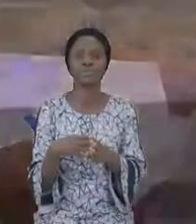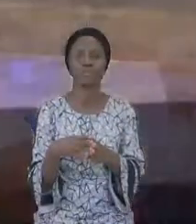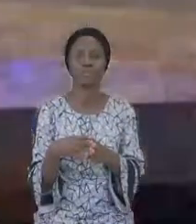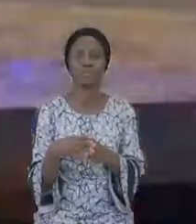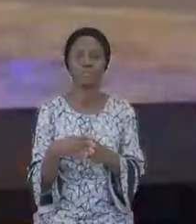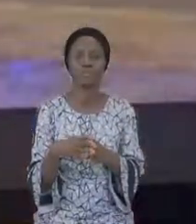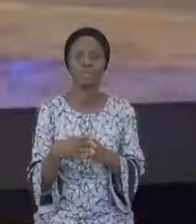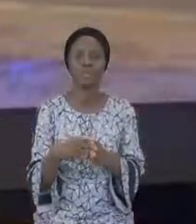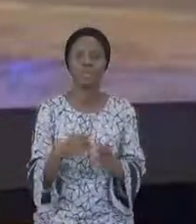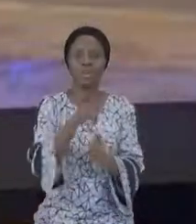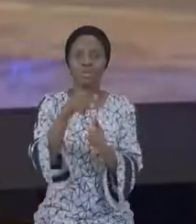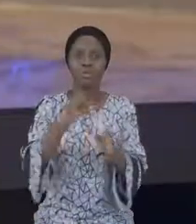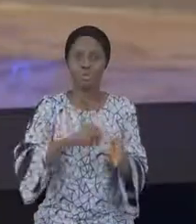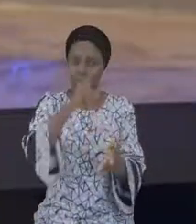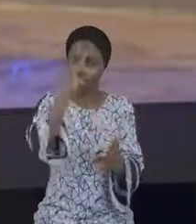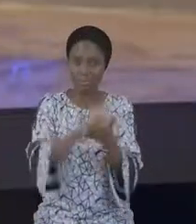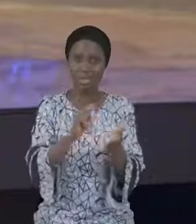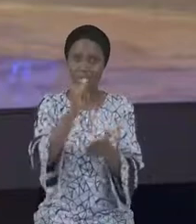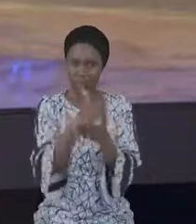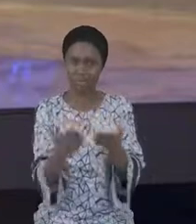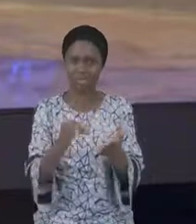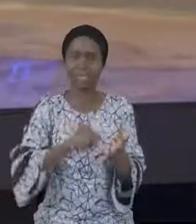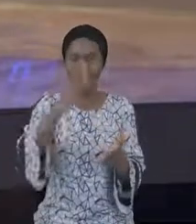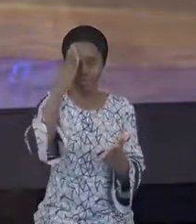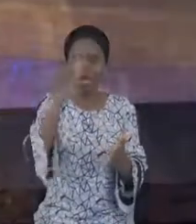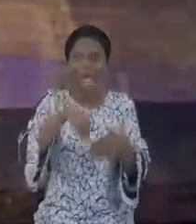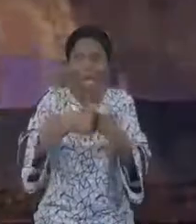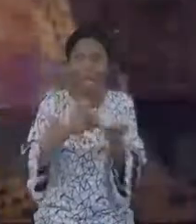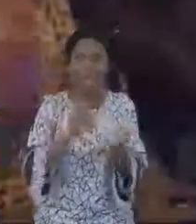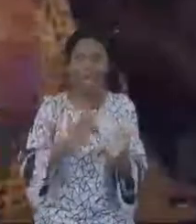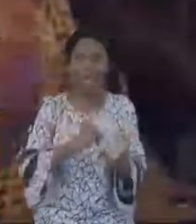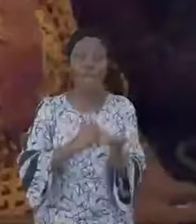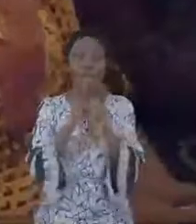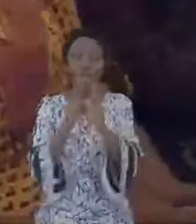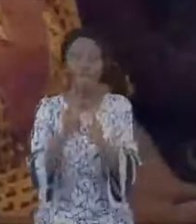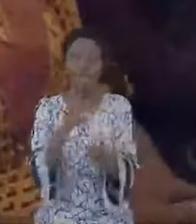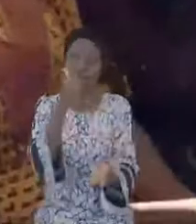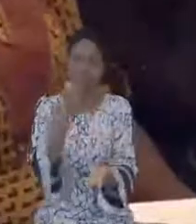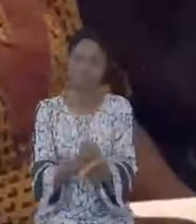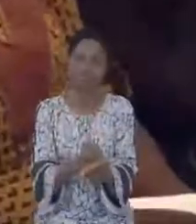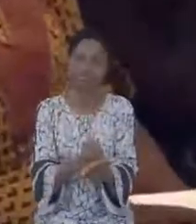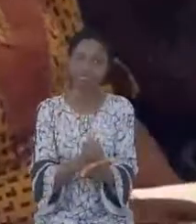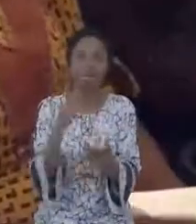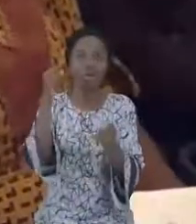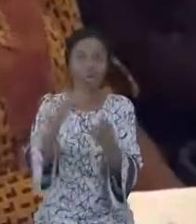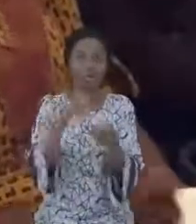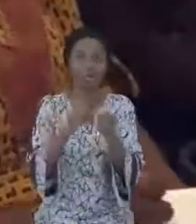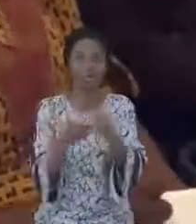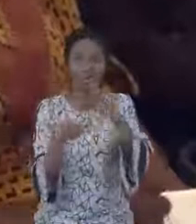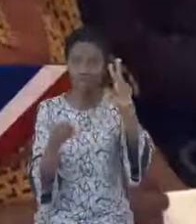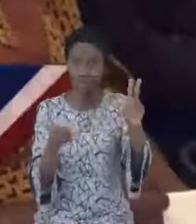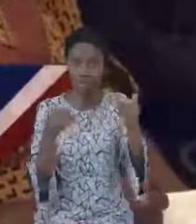chose, je sais comment je réponds à cela. Deuxième point maintenant, la promesse et la